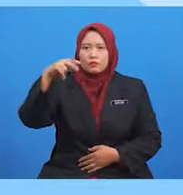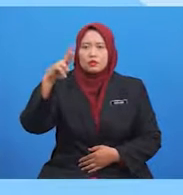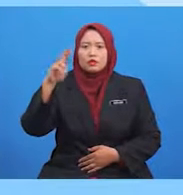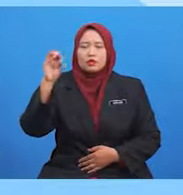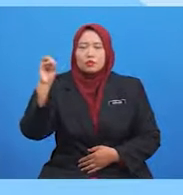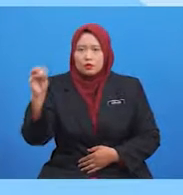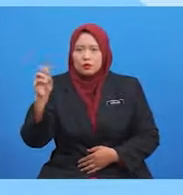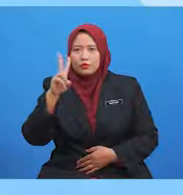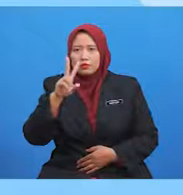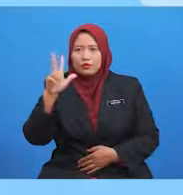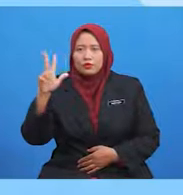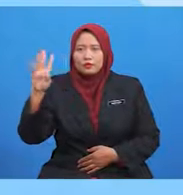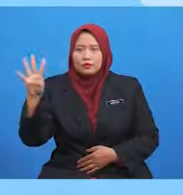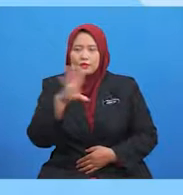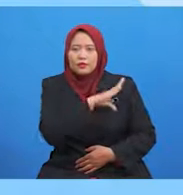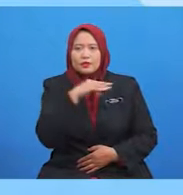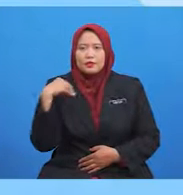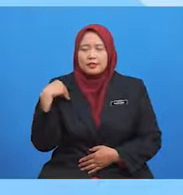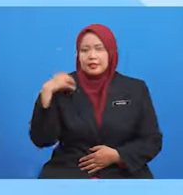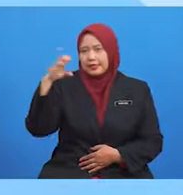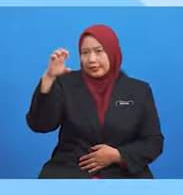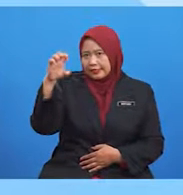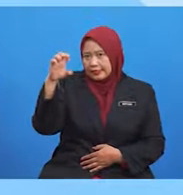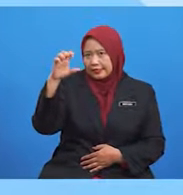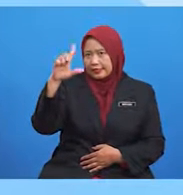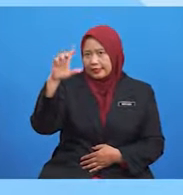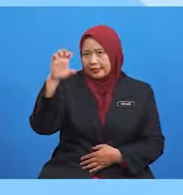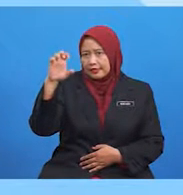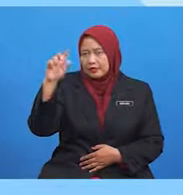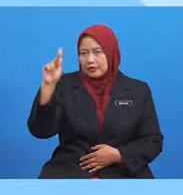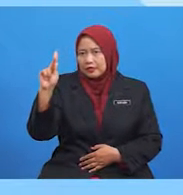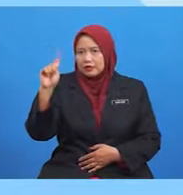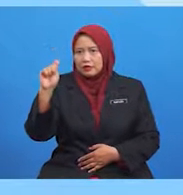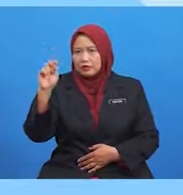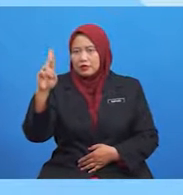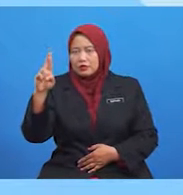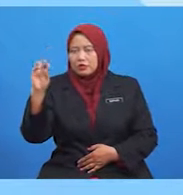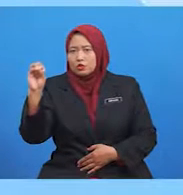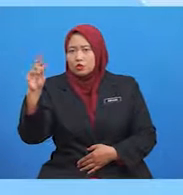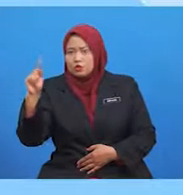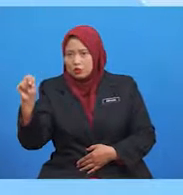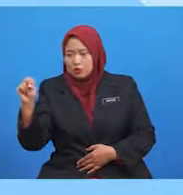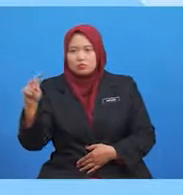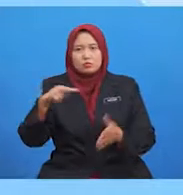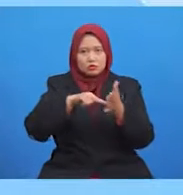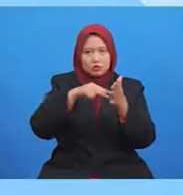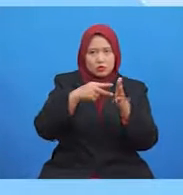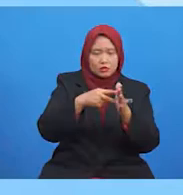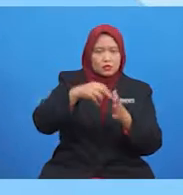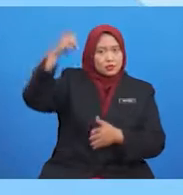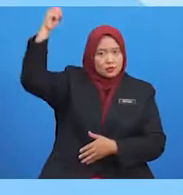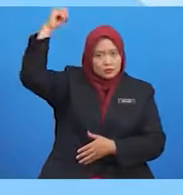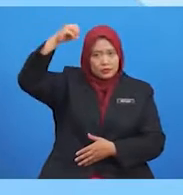protactinium-234 dan elektron. Elektron merupakan zarah beta.